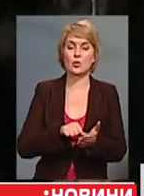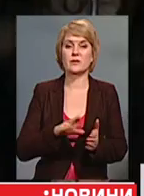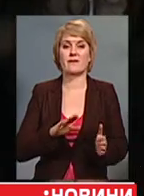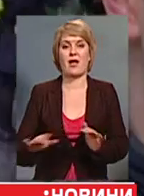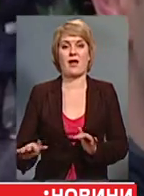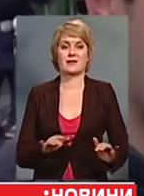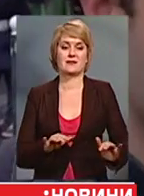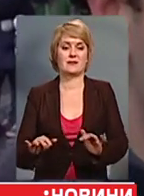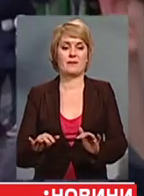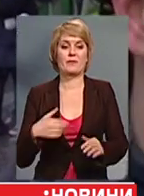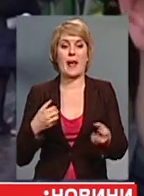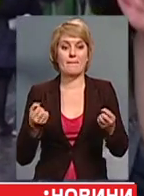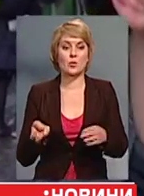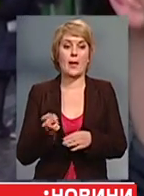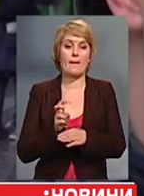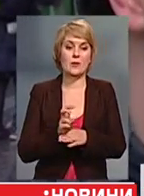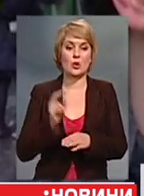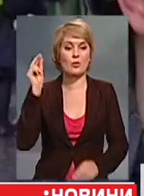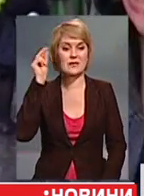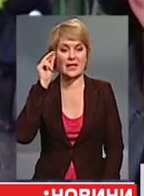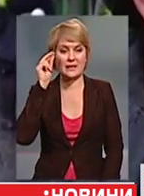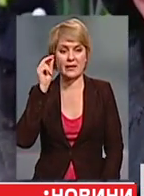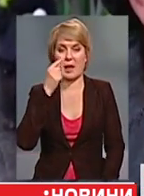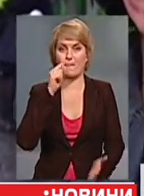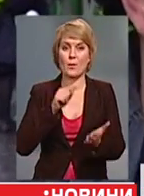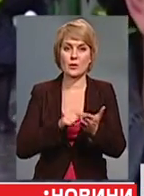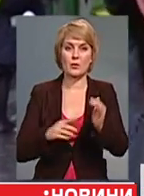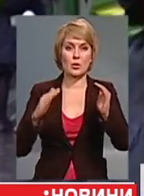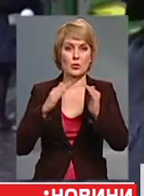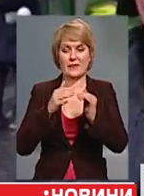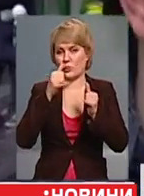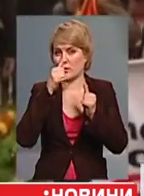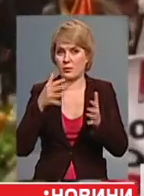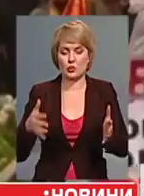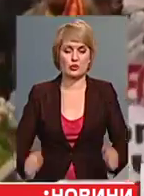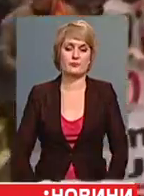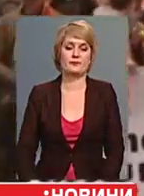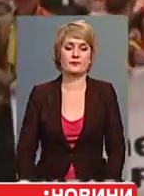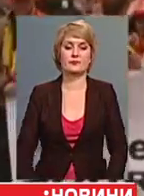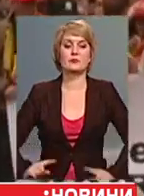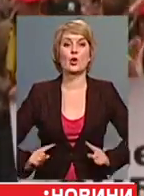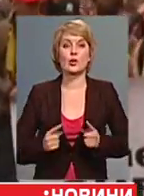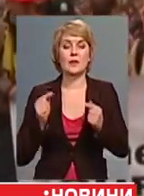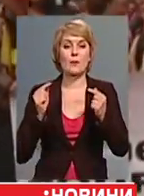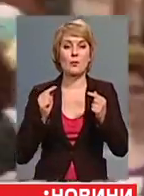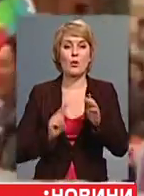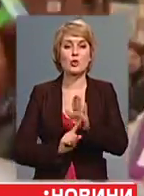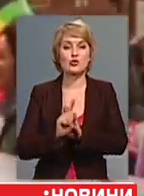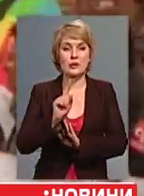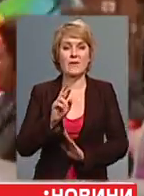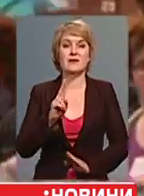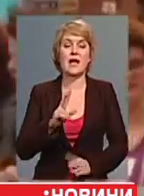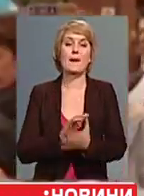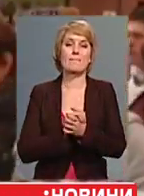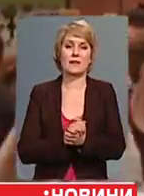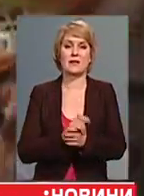акції. Я просто прийшов сьогодні на заняття, а потрапити до будівлі не можу. Протест починався як мирний. Люди несли